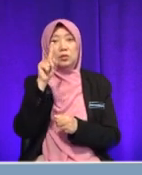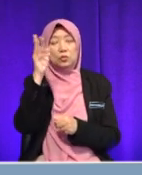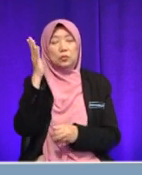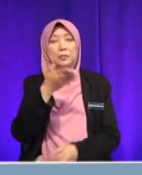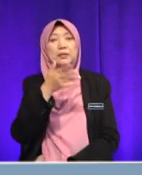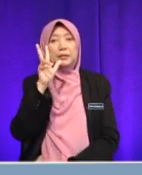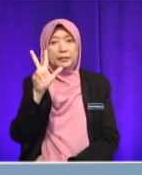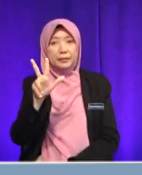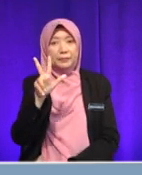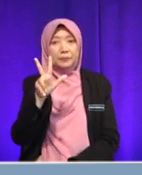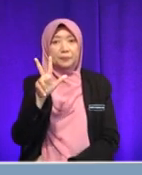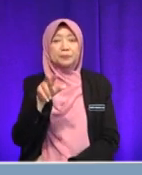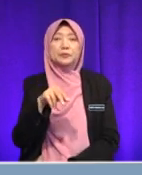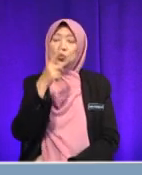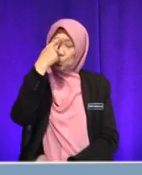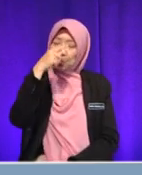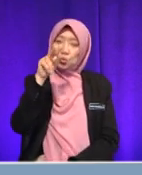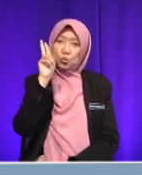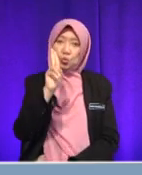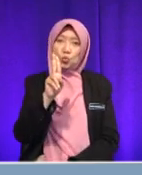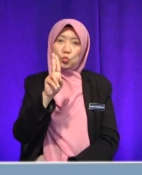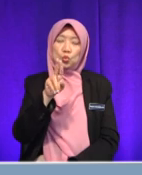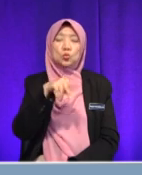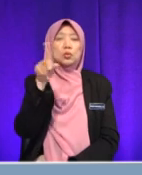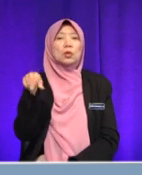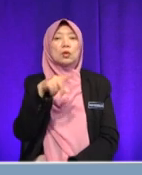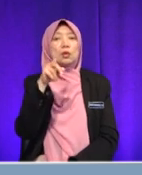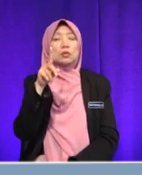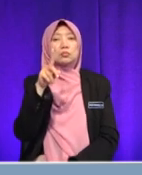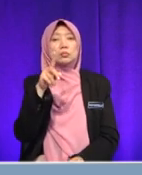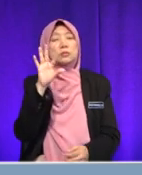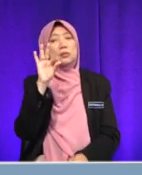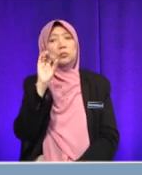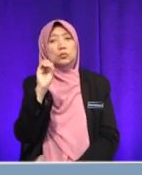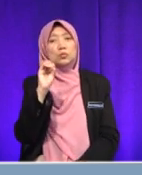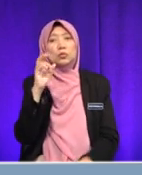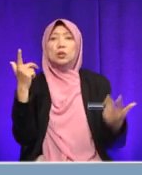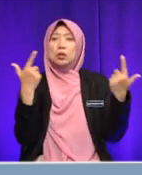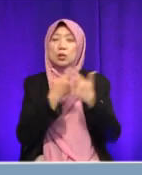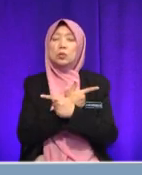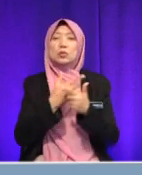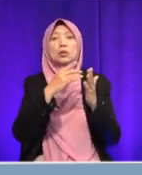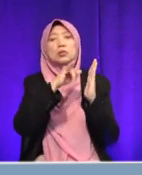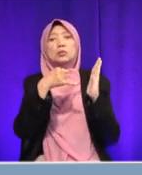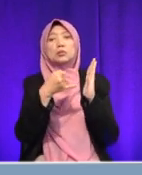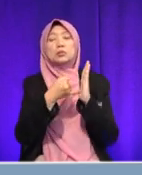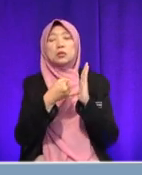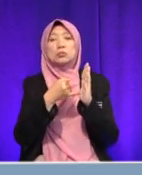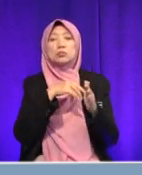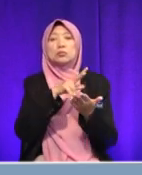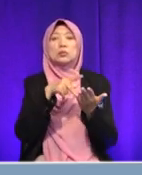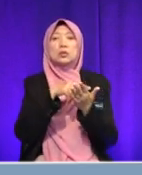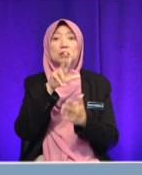1/3. Untuk U, putaran 90 darjah lawan arah jam pada pusat